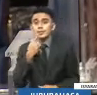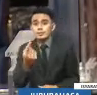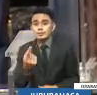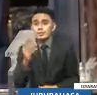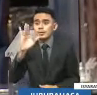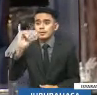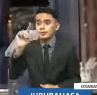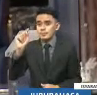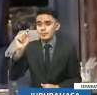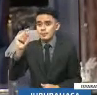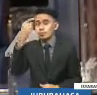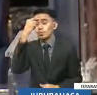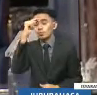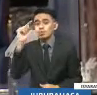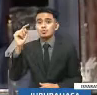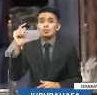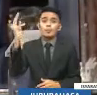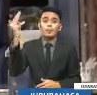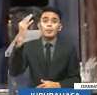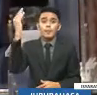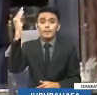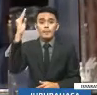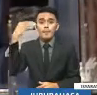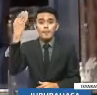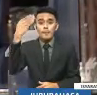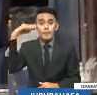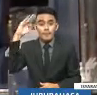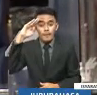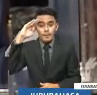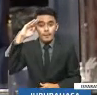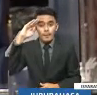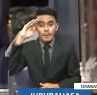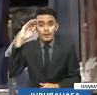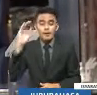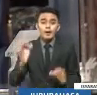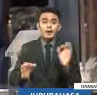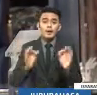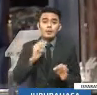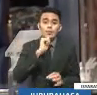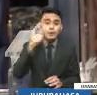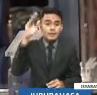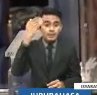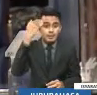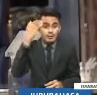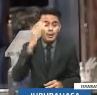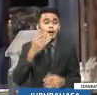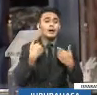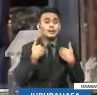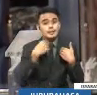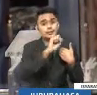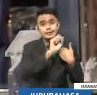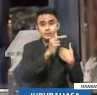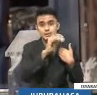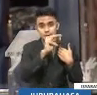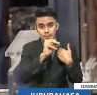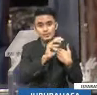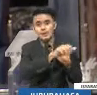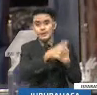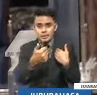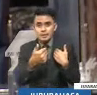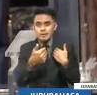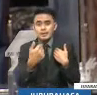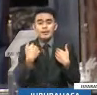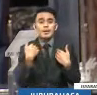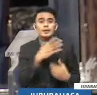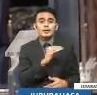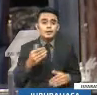ini hanya untuk Bumi Putera. Untuk bukan Bumi Putera juga ada skim kita. Dipanggil skim BAP, skim ini. Pun kita